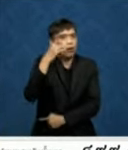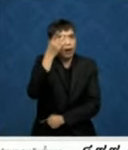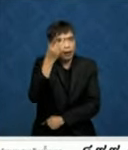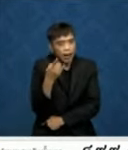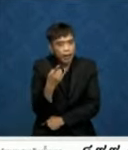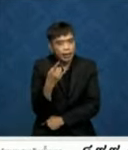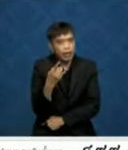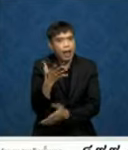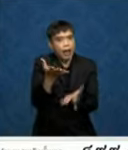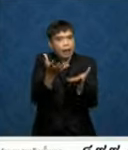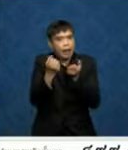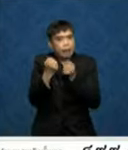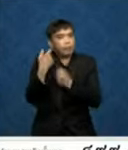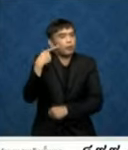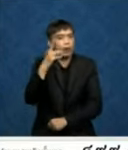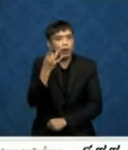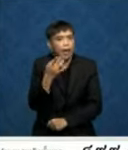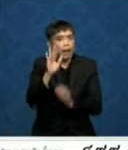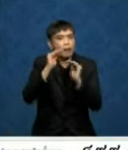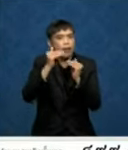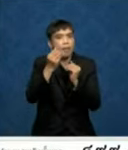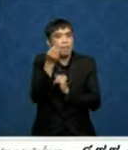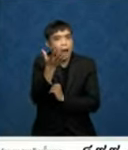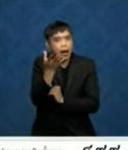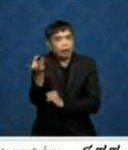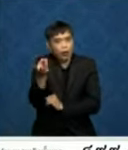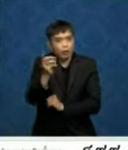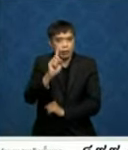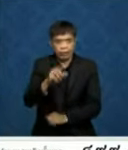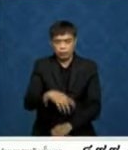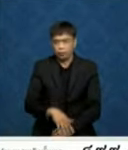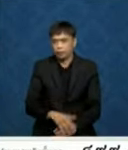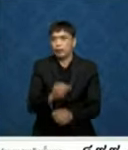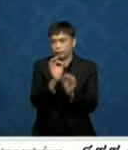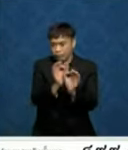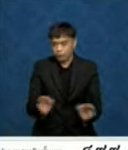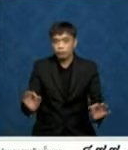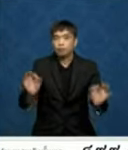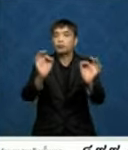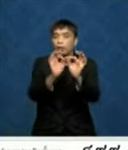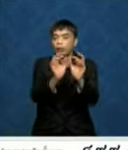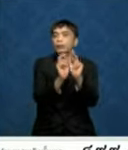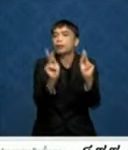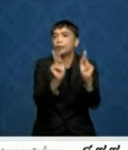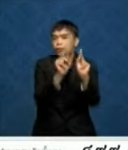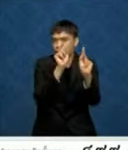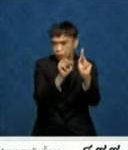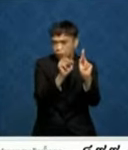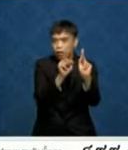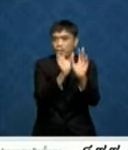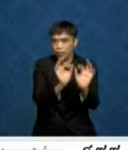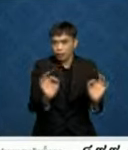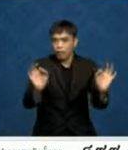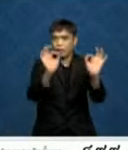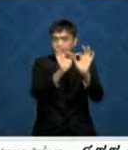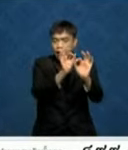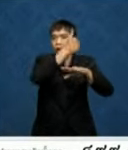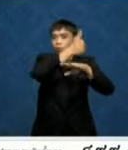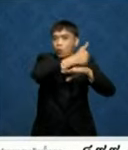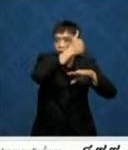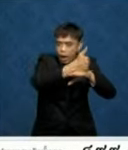ประการสำคัญที่ผมคิดว่าน่าสนใจคือมันไม่น่าผิดพลาดได้นะครับเพราะคนที่ชี้แจงในกรรมธิการก็เป็นระดับปลัดกระทรวงการคลังกับผอ.